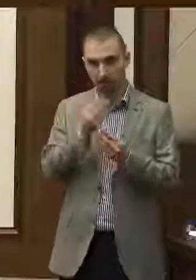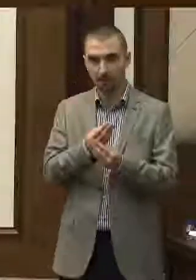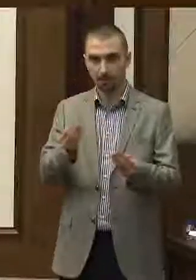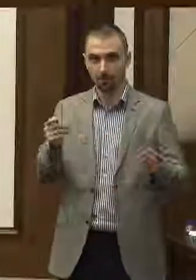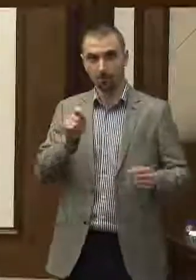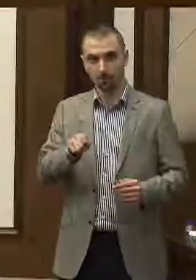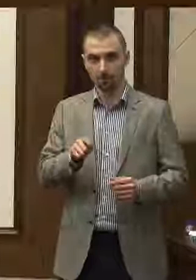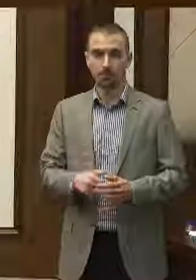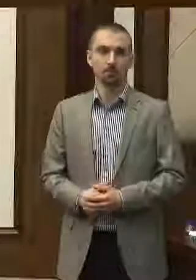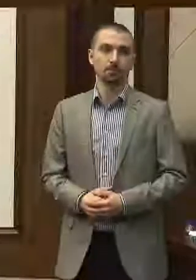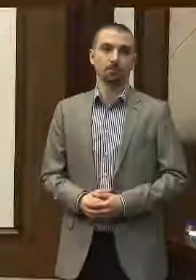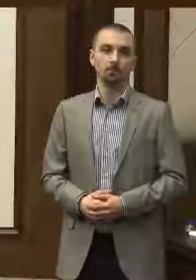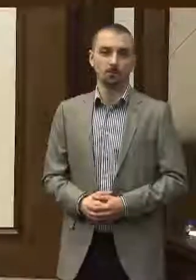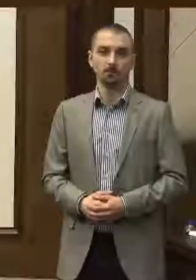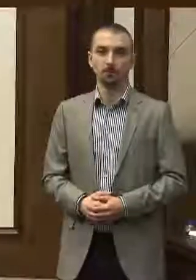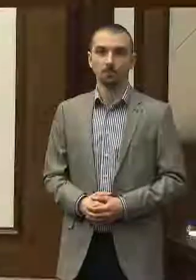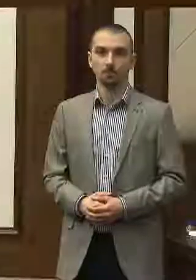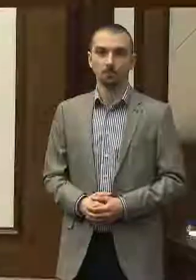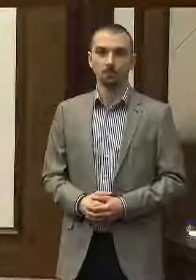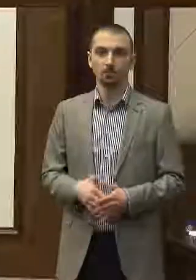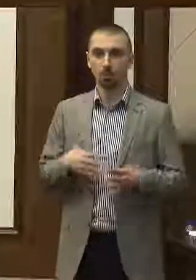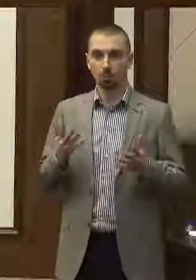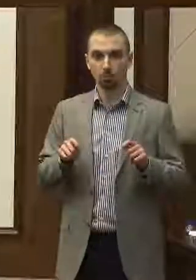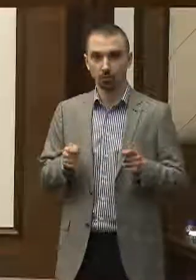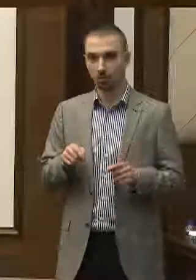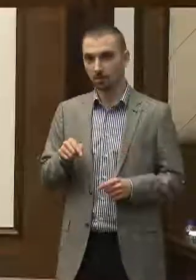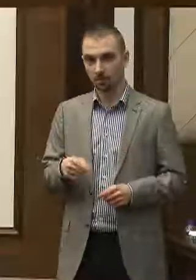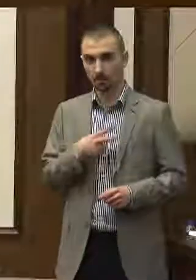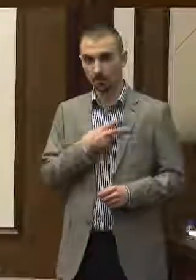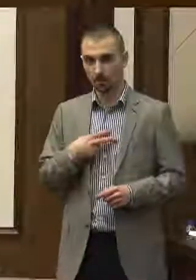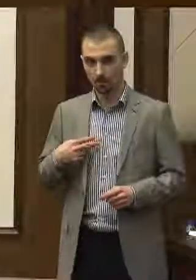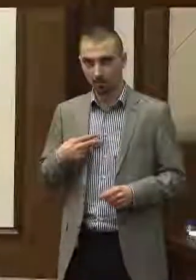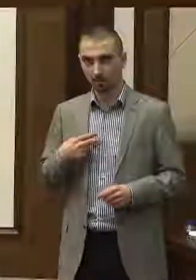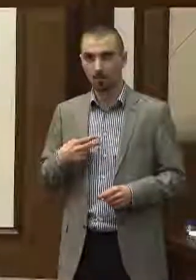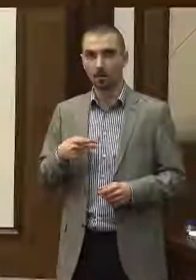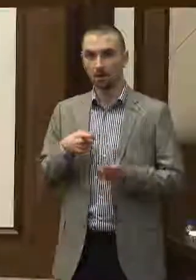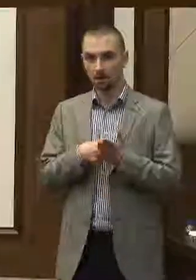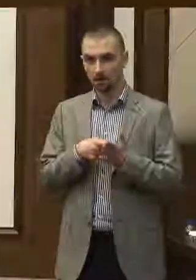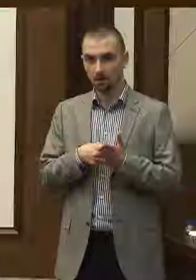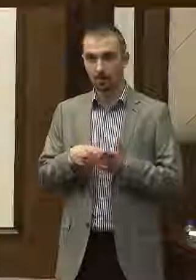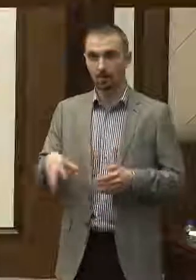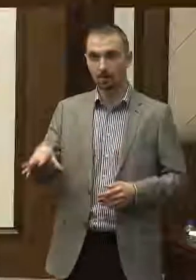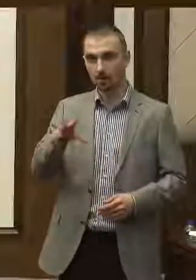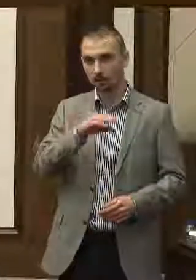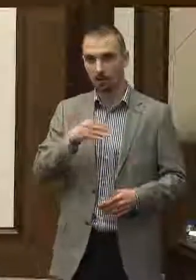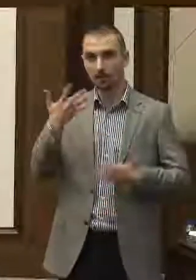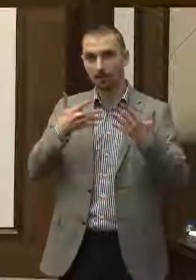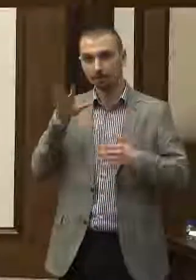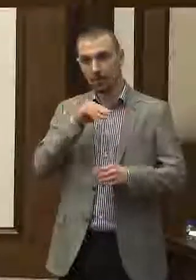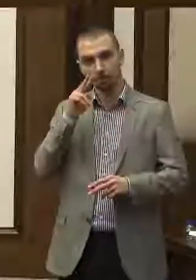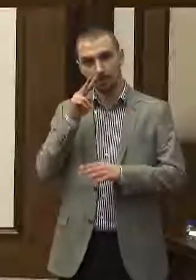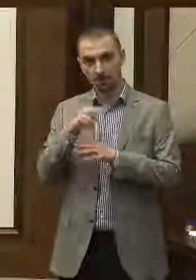isterim. Şahsım ve Büyükçekmece Belediye Meclisi adına ekranları başında bizleri